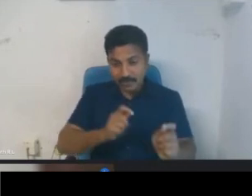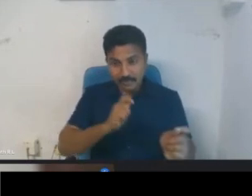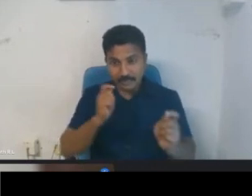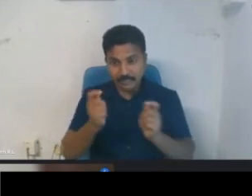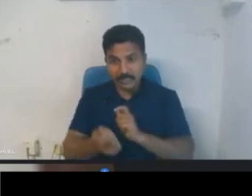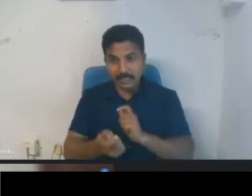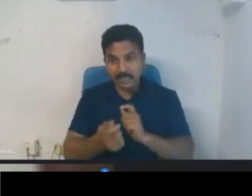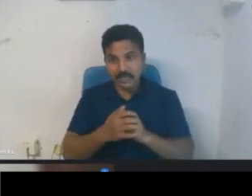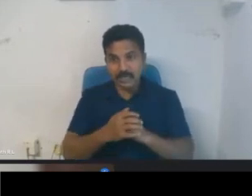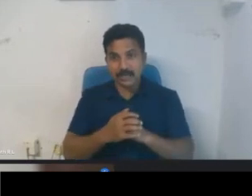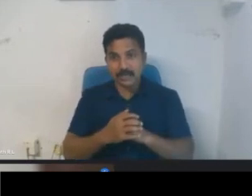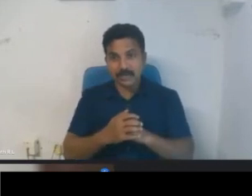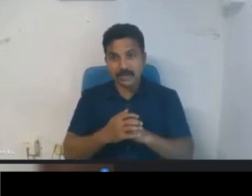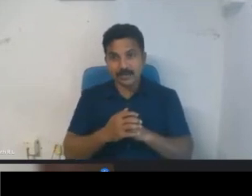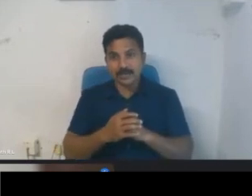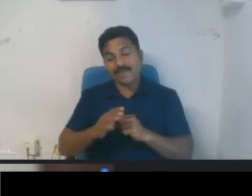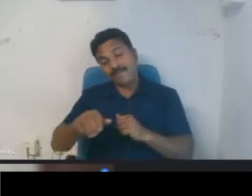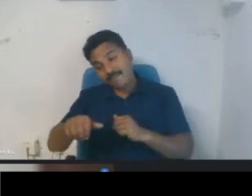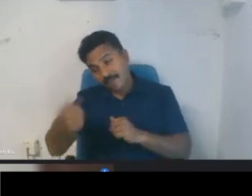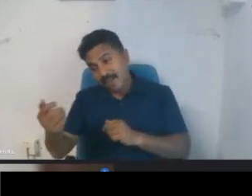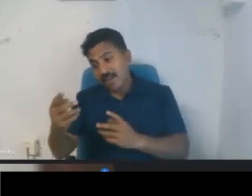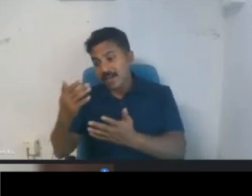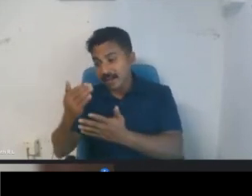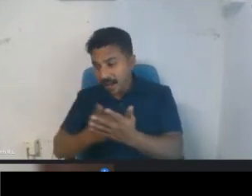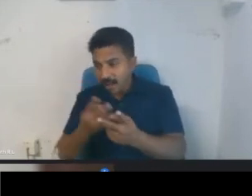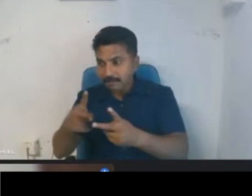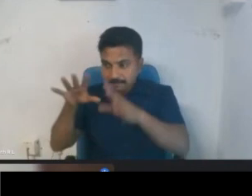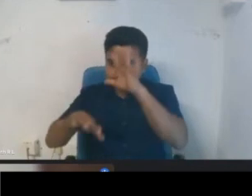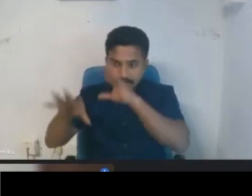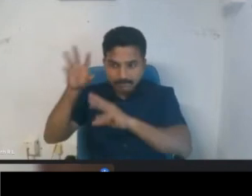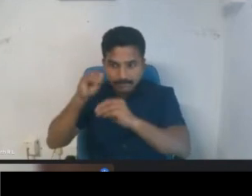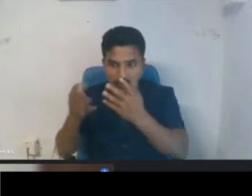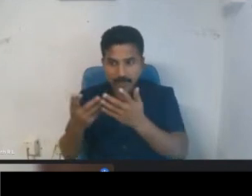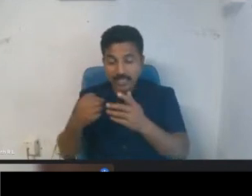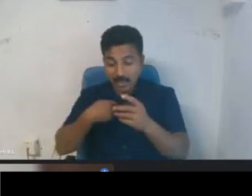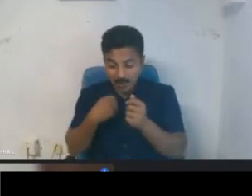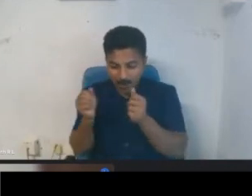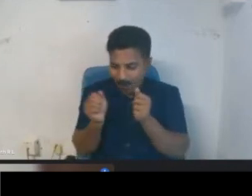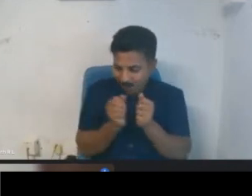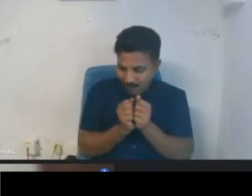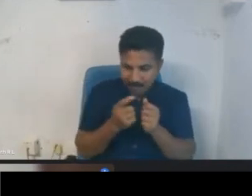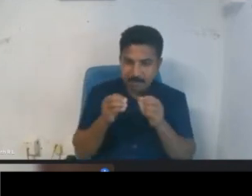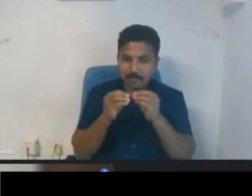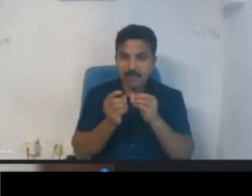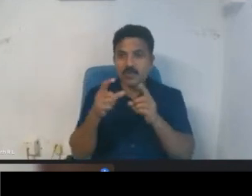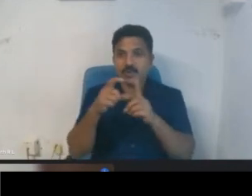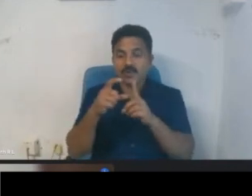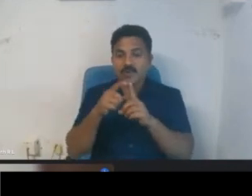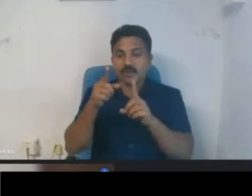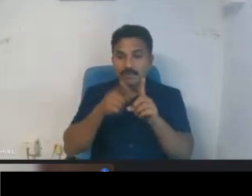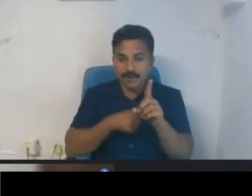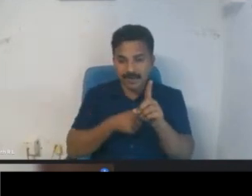എന്താ അവനെ അവന് വേറൊരു കുറെ കാര്യങ്ങൾ മനസ്സിലാവുകയും അതുപോലെ തന്നെ അവൻ്റെ ഒരു ബഡ്ഡിയായിട്ട് ഞാൻ മാറിയപ്പോൾ എനിക്കത്